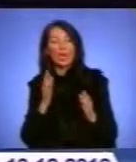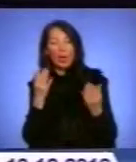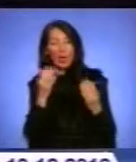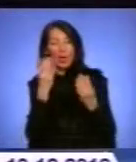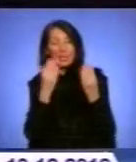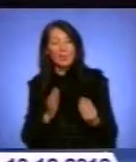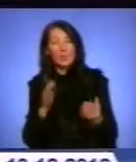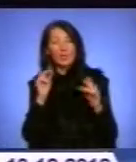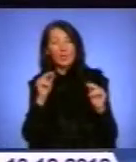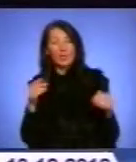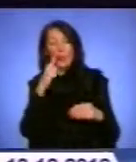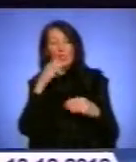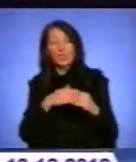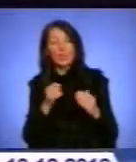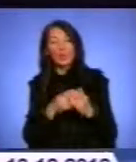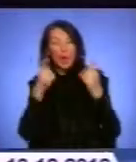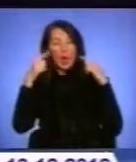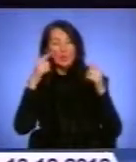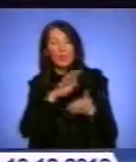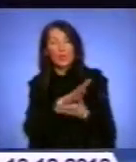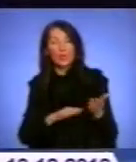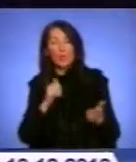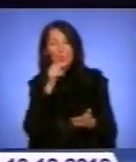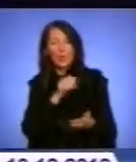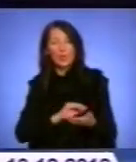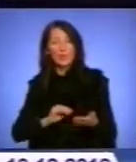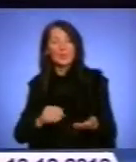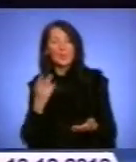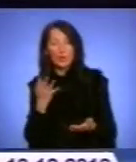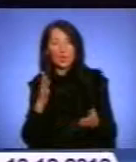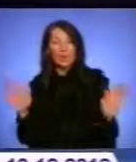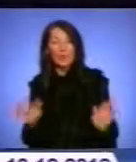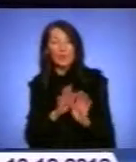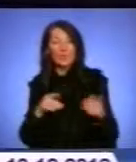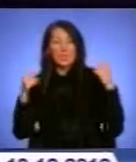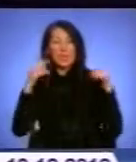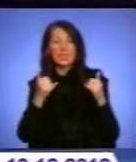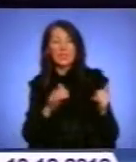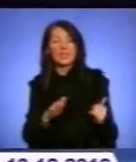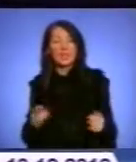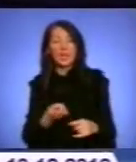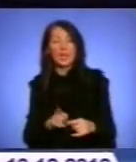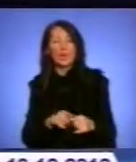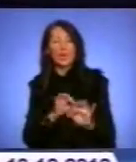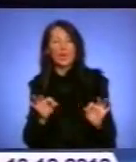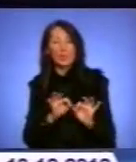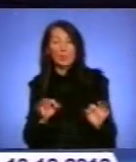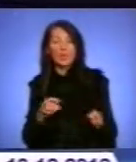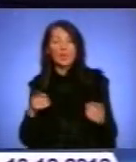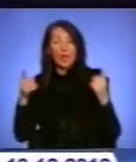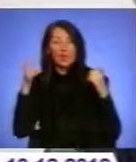до казки. Протягом року вона написала 4 музичних казки для дітей. Про це Зиновія Присухіна розповіла на творчому